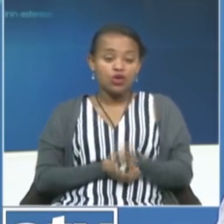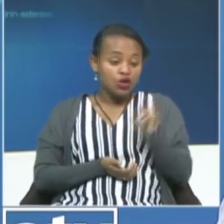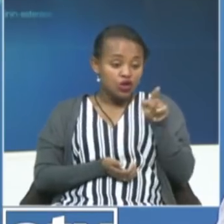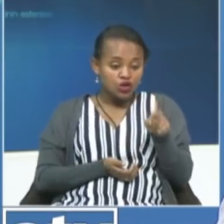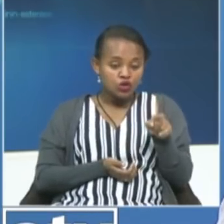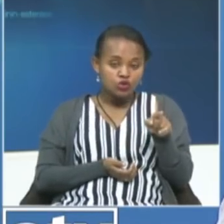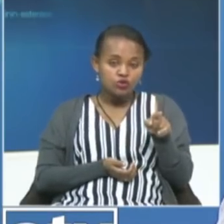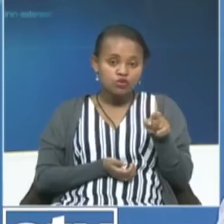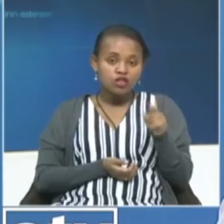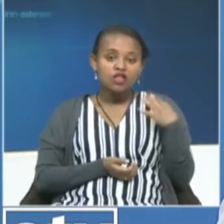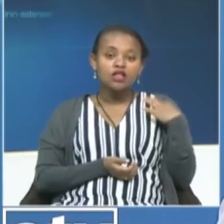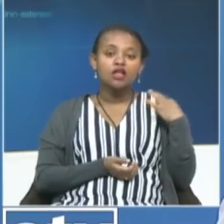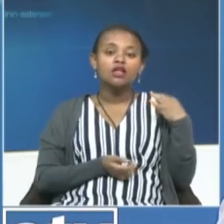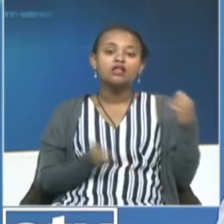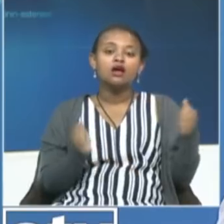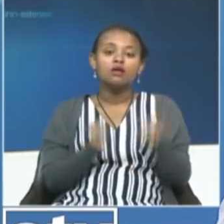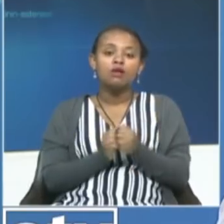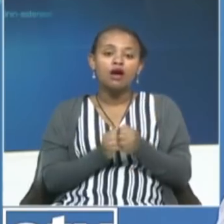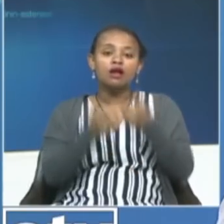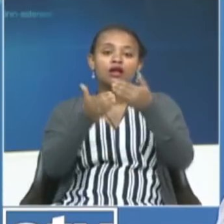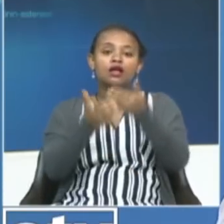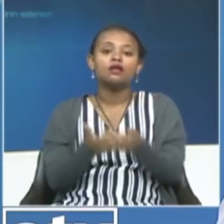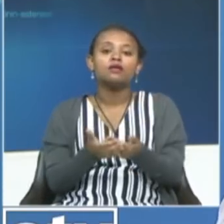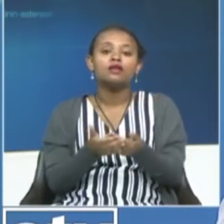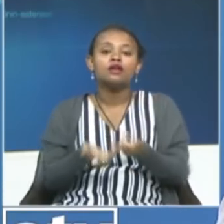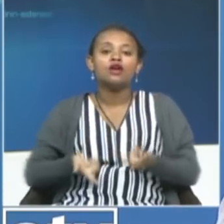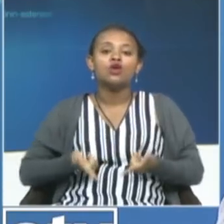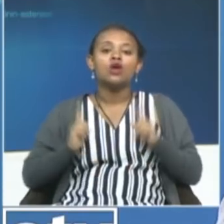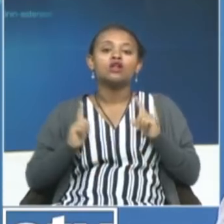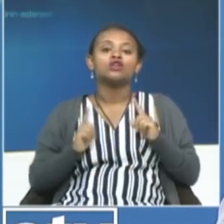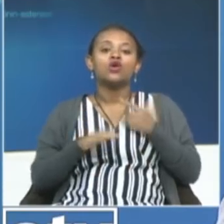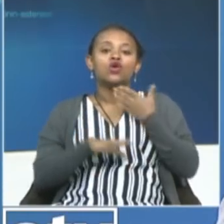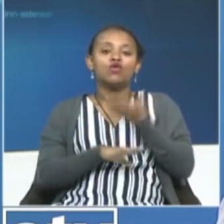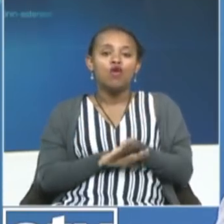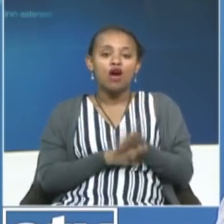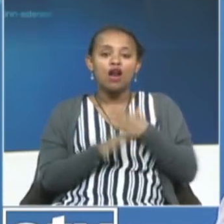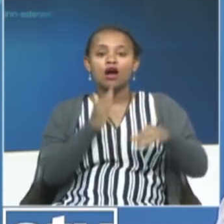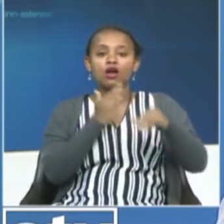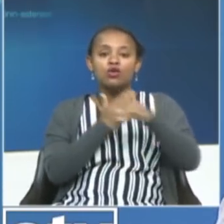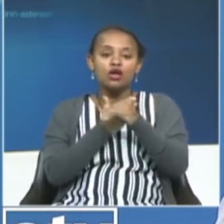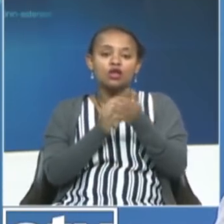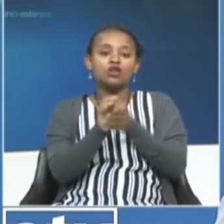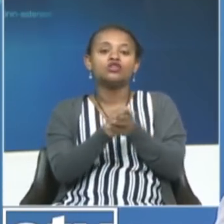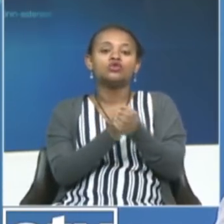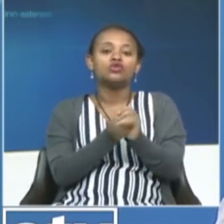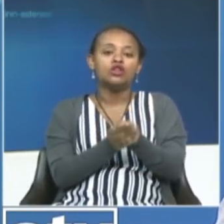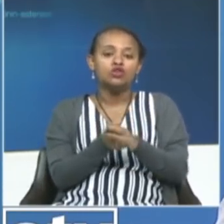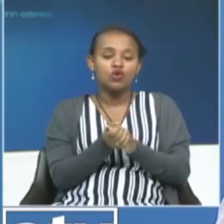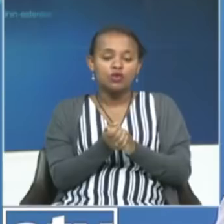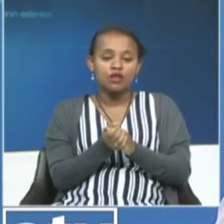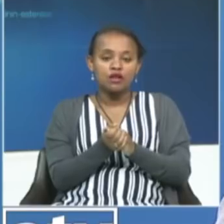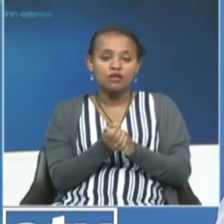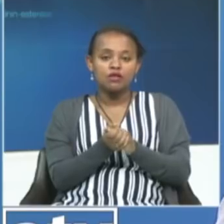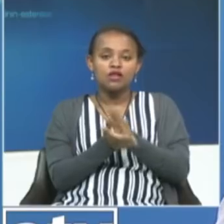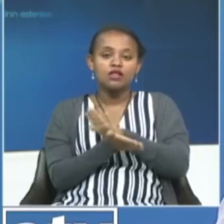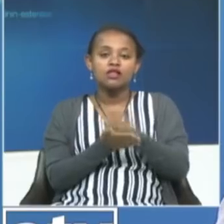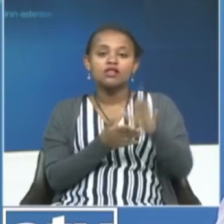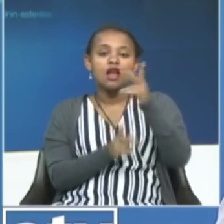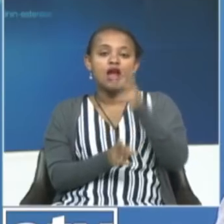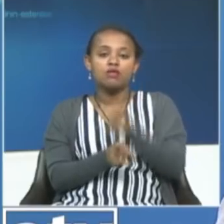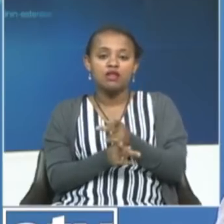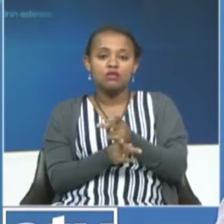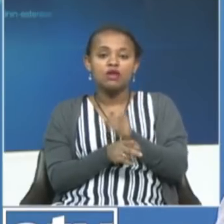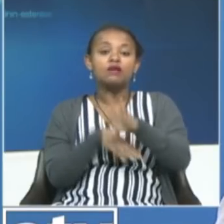እነሱም የግለሰብ ጋር ቅርበት ከኖራቸው በኋላ አካል ጉዳተኞች እጆቻቸውን መታጠብ፣ ንጽህናን